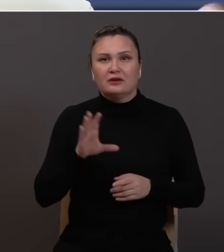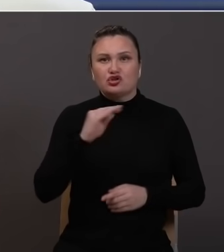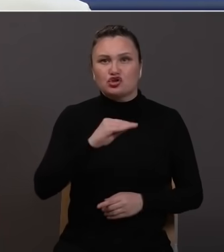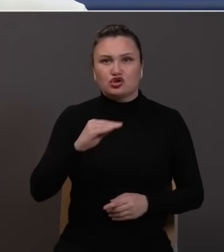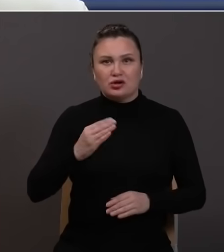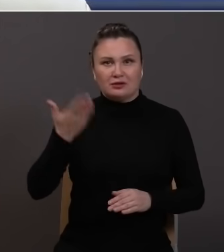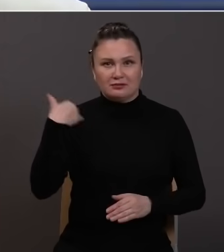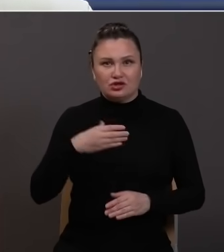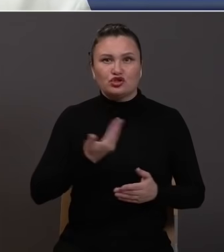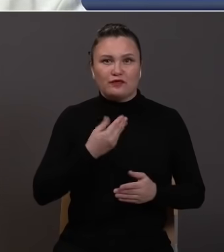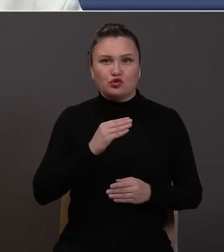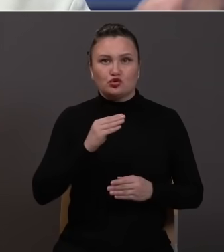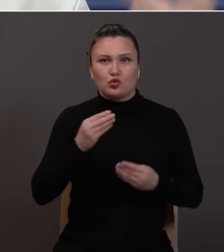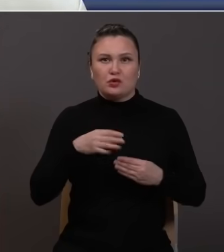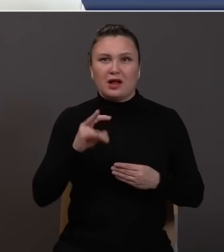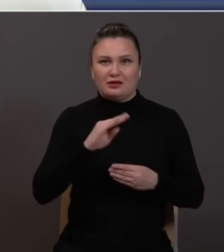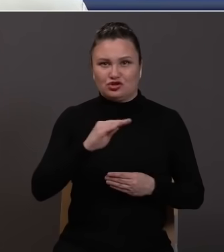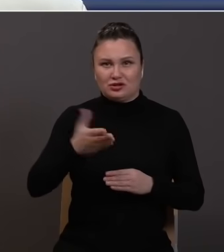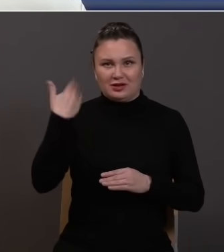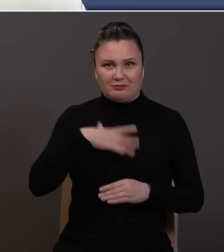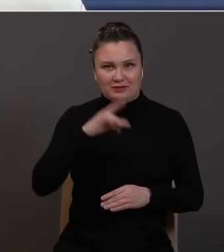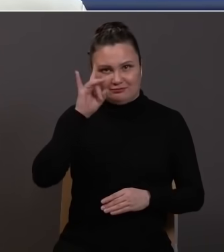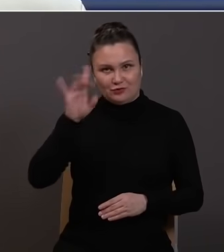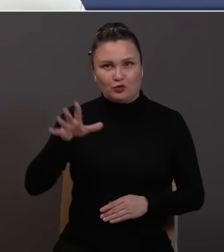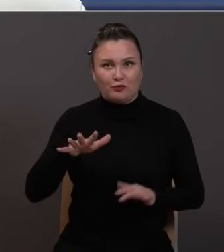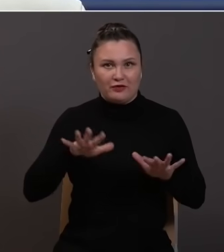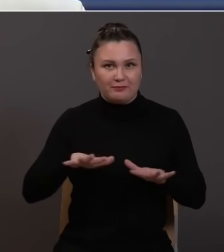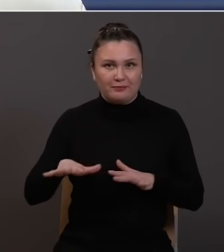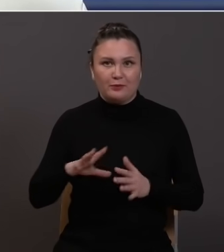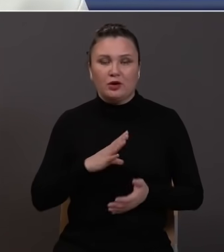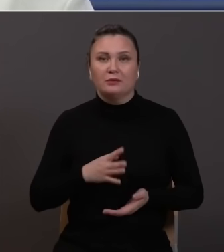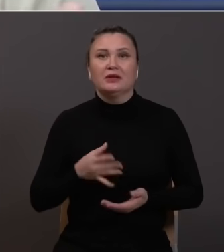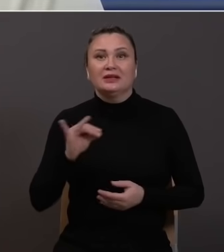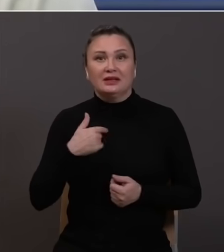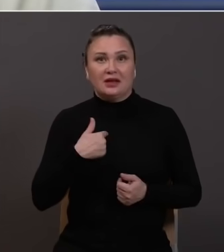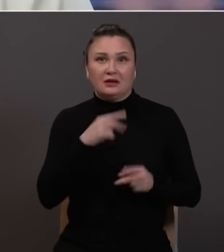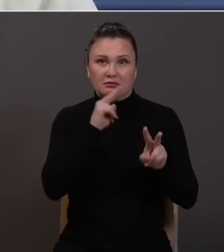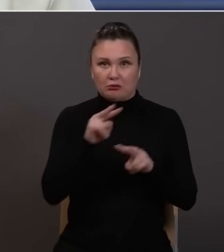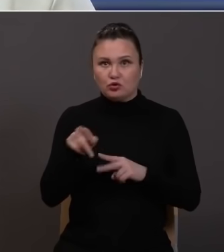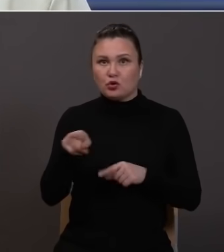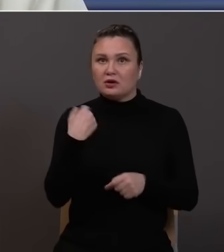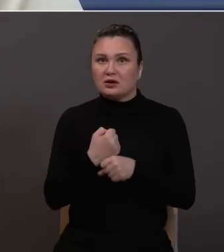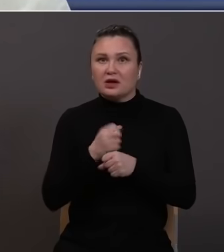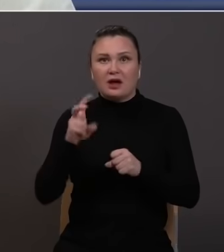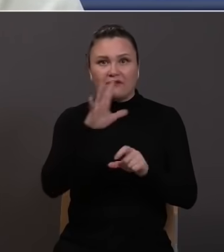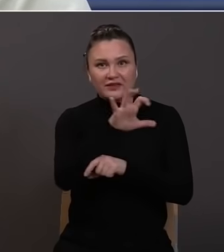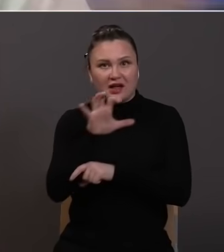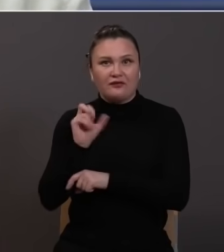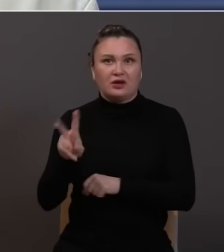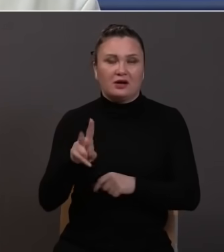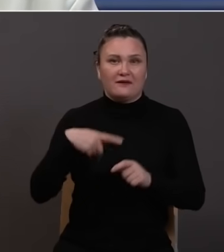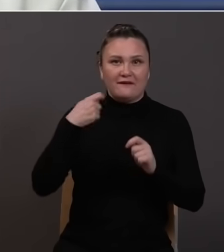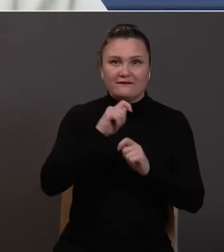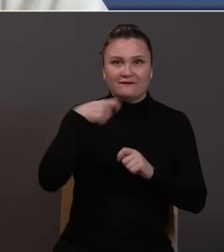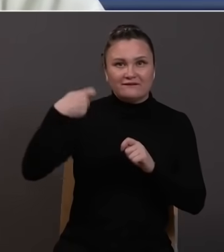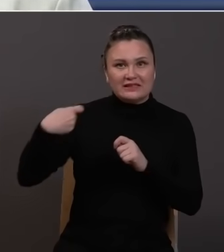тем временам «Живой журнал» был вообще один из самых, так скажем, топовых площадок. И я просто наблюдал, что они делают, как они фотографируют, как они